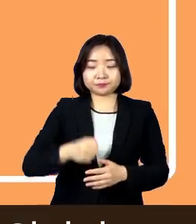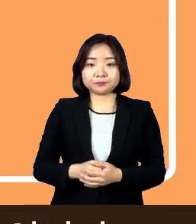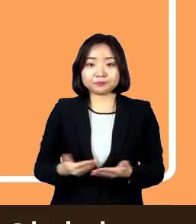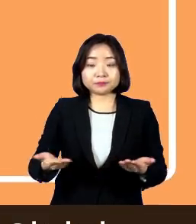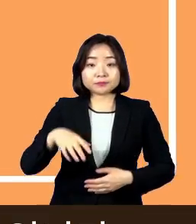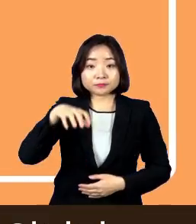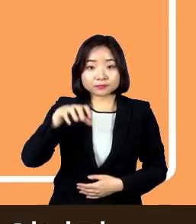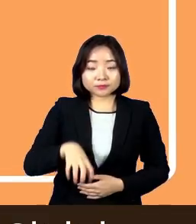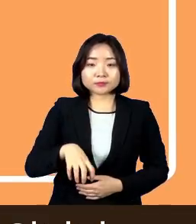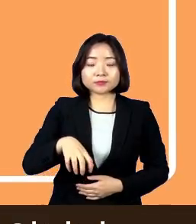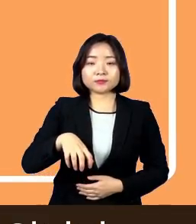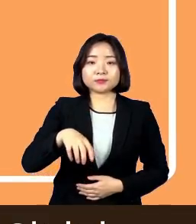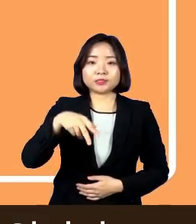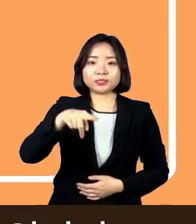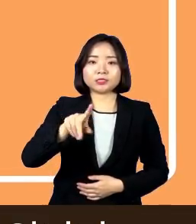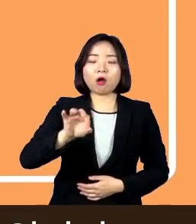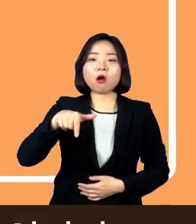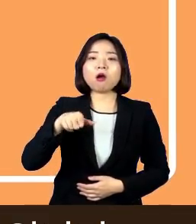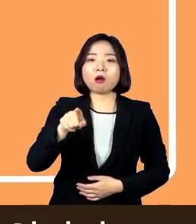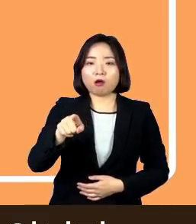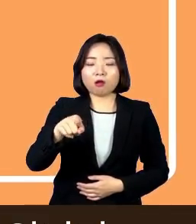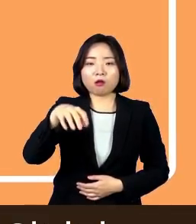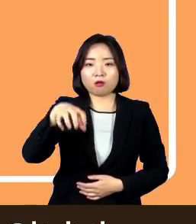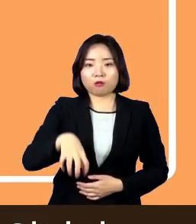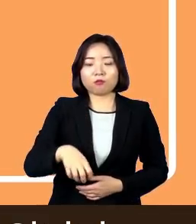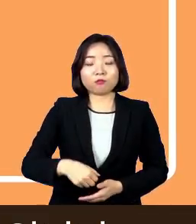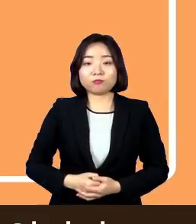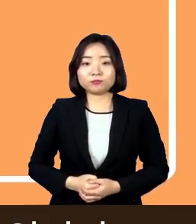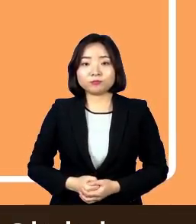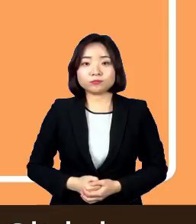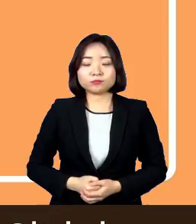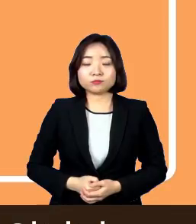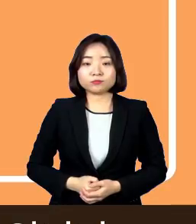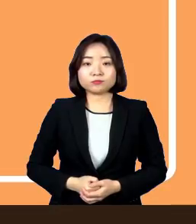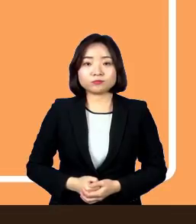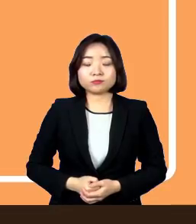근무지는 천안시 서북구 선거읍 봉주로 237입니다.